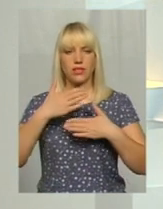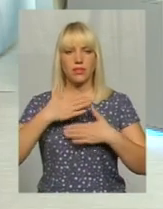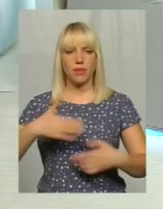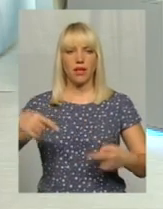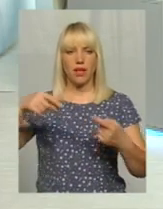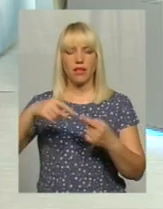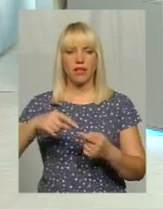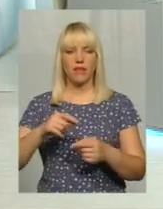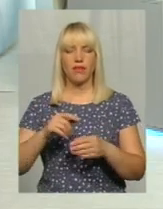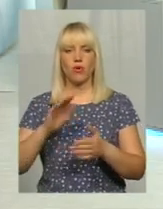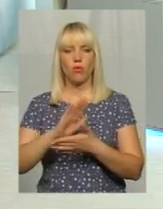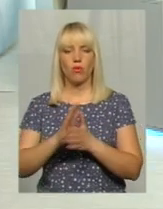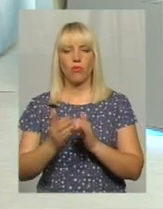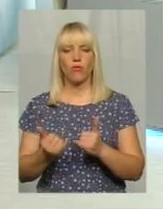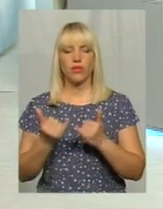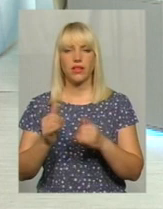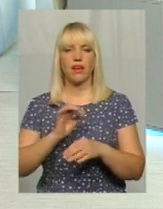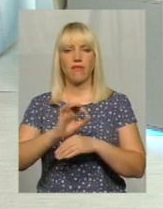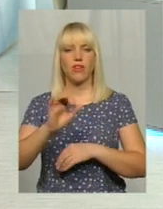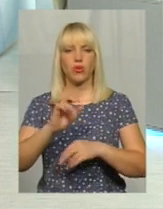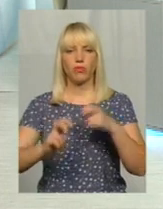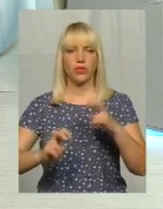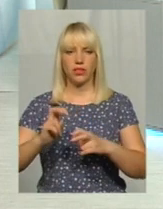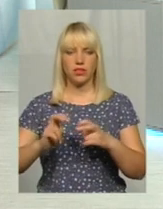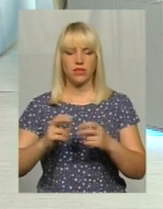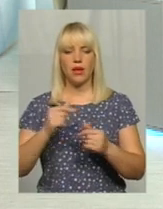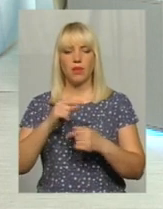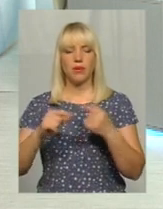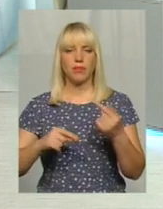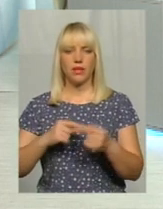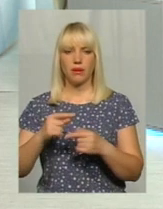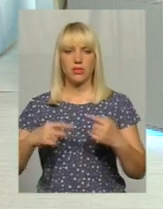місцевого виробництва та підприємницького сектору. Чи лише у